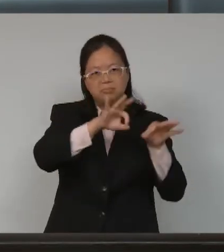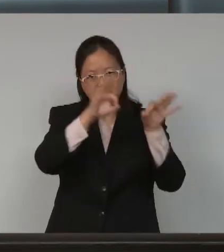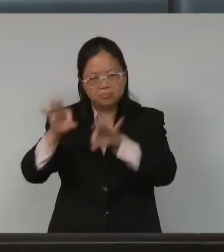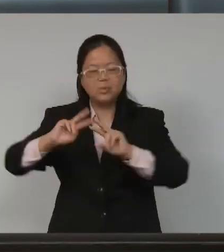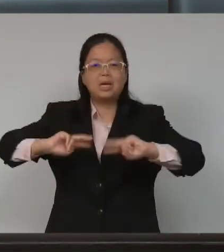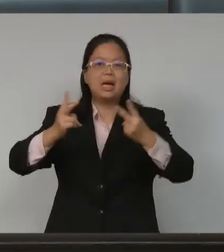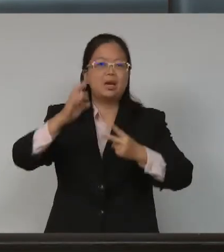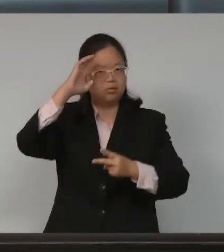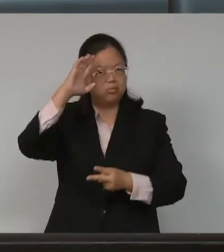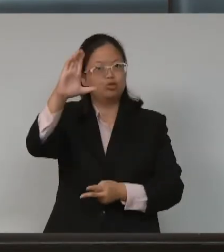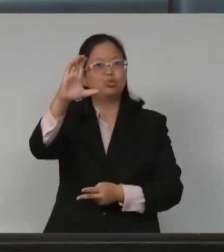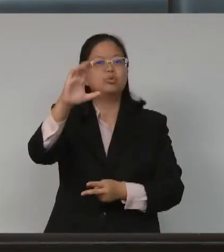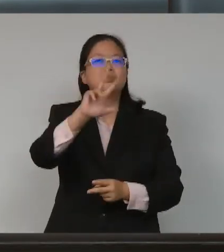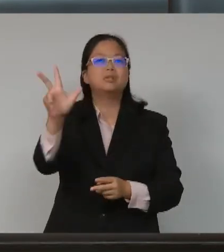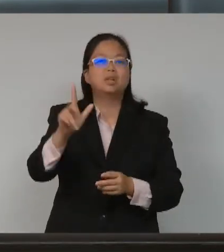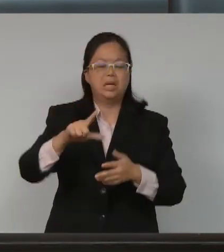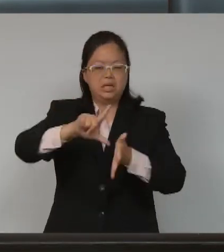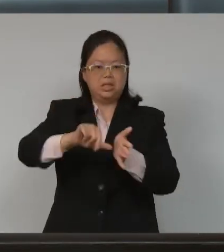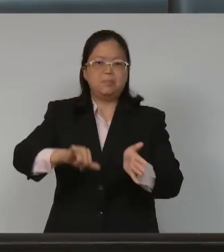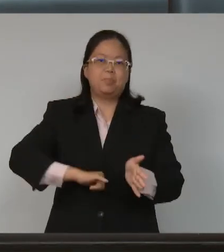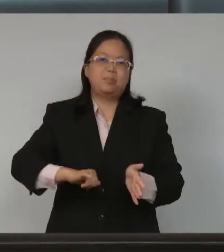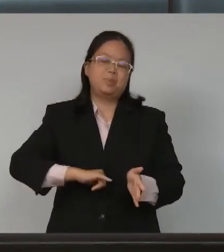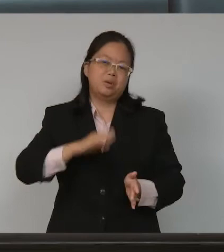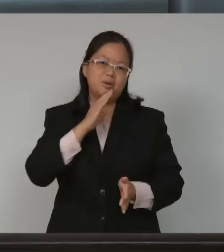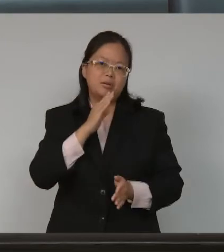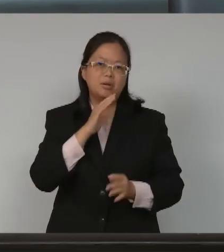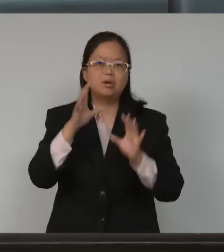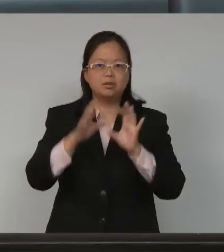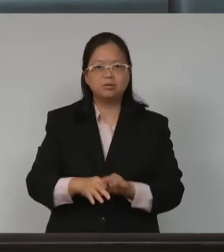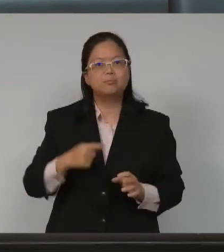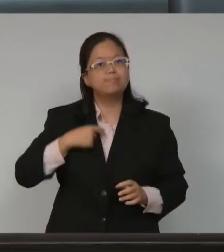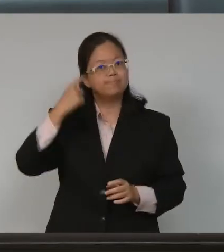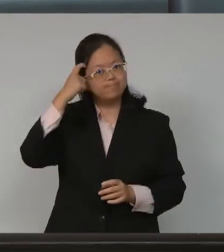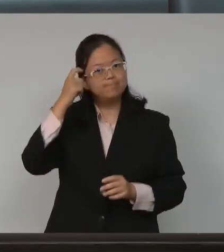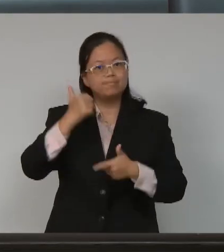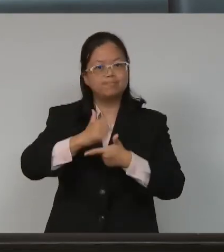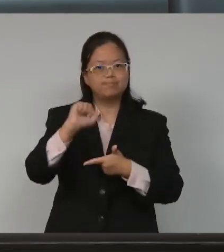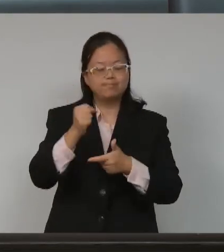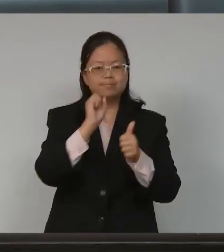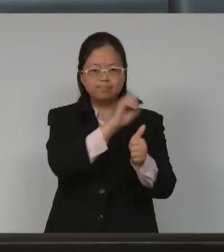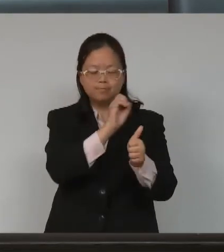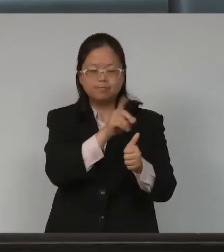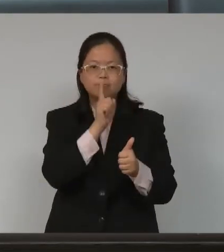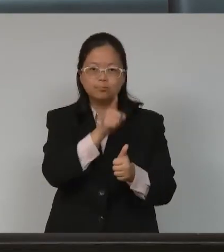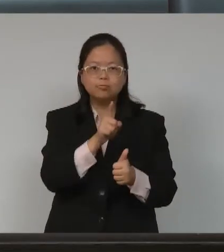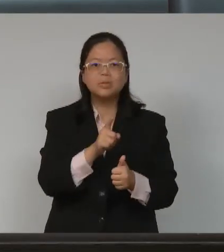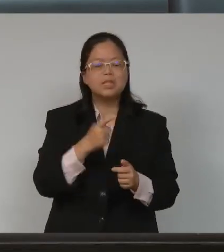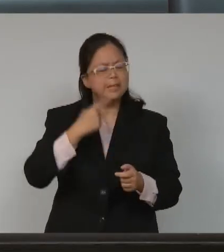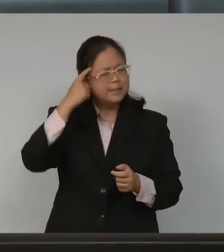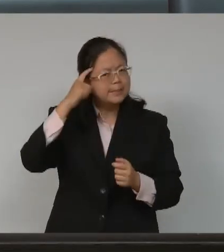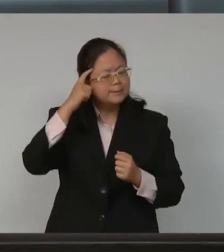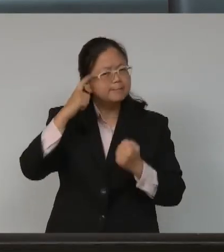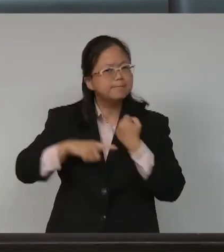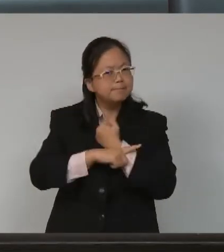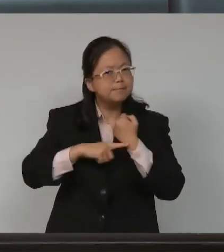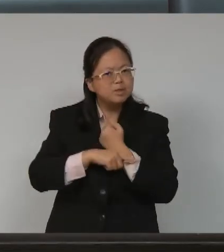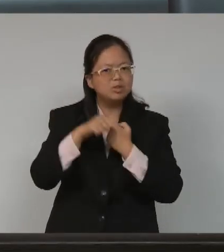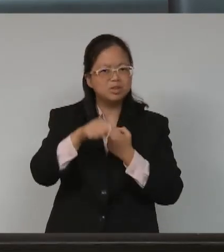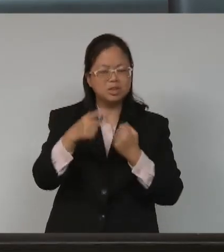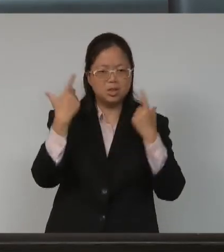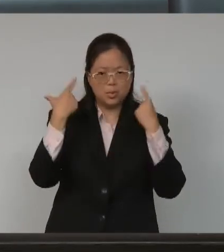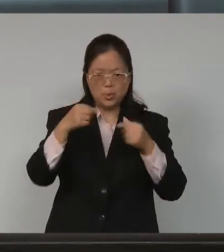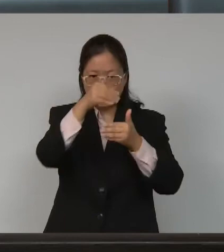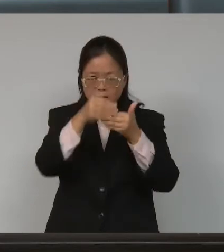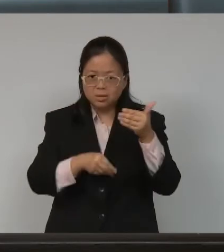这个创制立法原则的创制的话，我会就是建议就是说，提案人这边再去思考说，这个原则是不是真